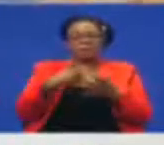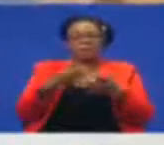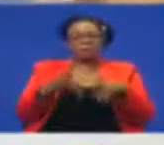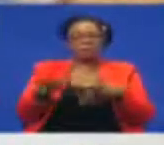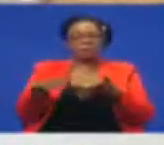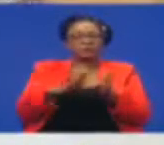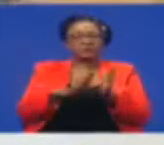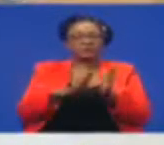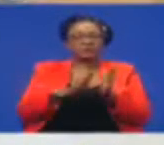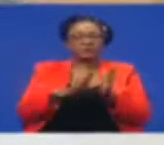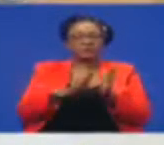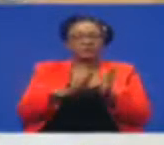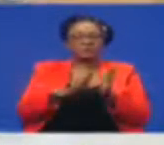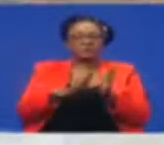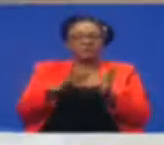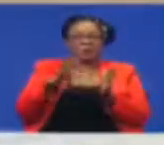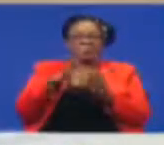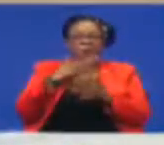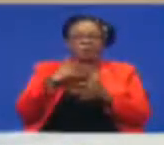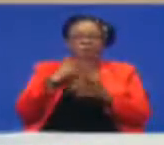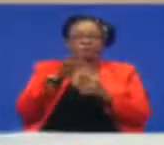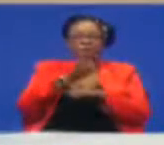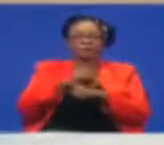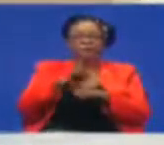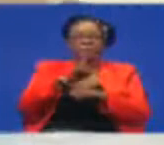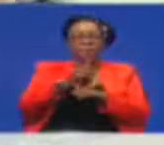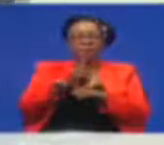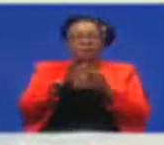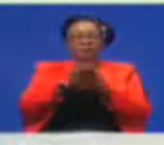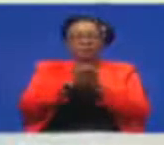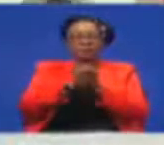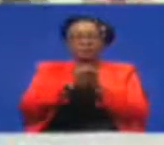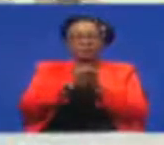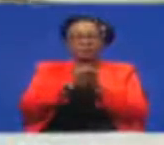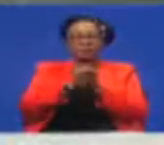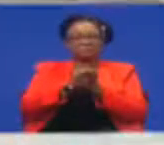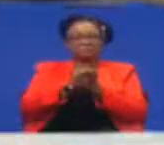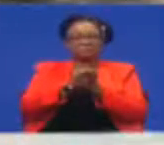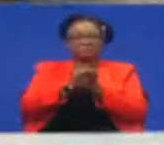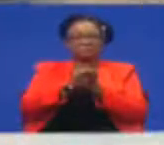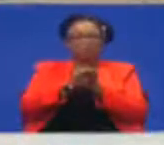become opportunistic, they want to use handshake. Okay, although handshake kweli